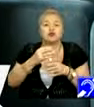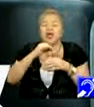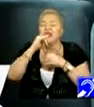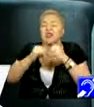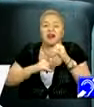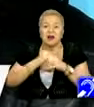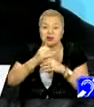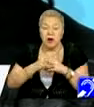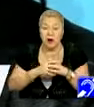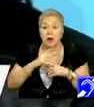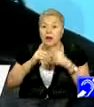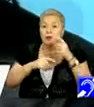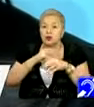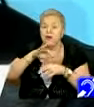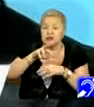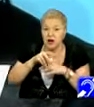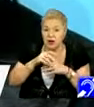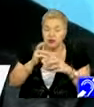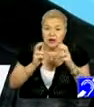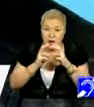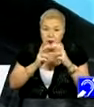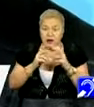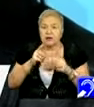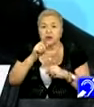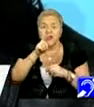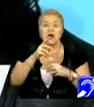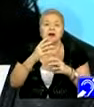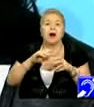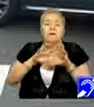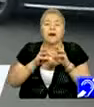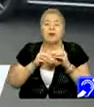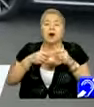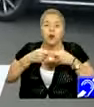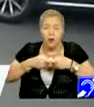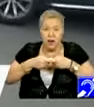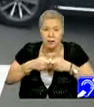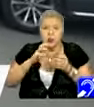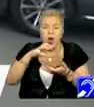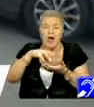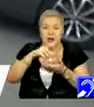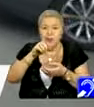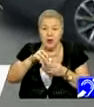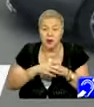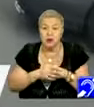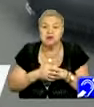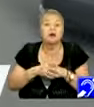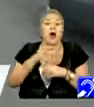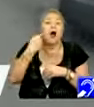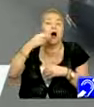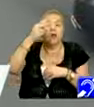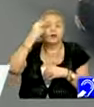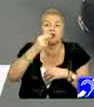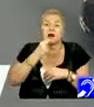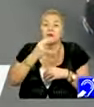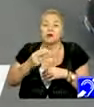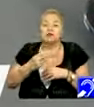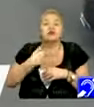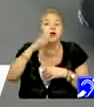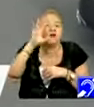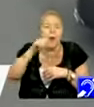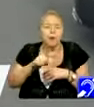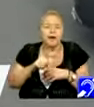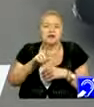Imediat după incident, Charlie Oatley și un membru al echipei de filmare au depus plângere, iar polițiștii au dat repede de urma celor suspectați că i-au furat